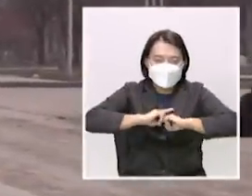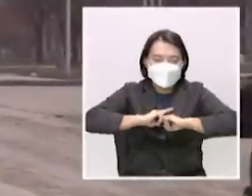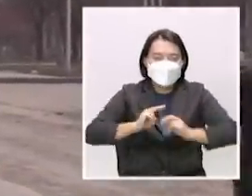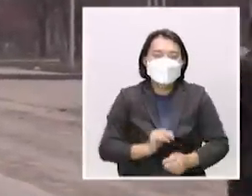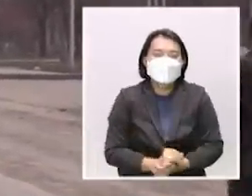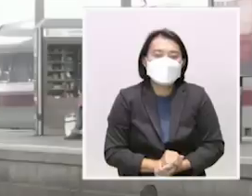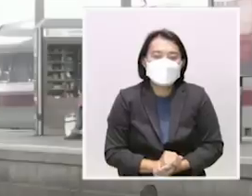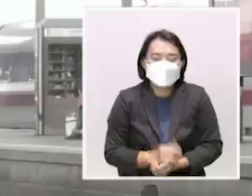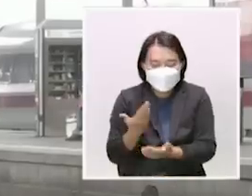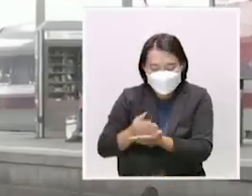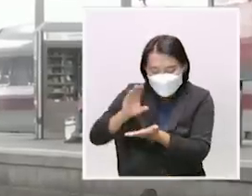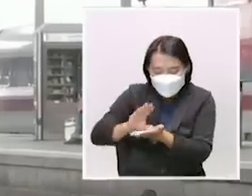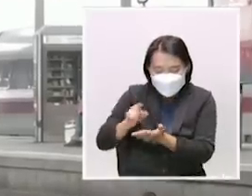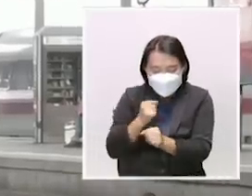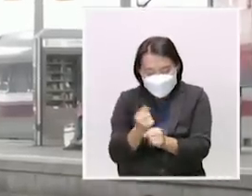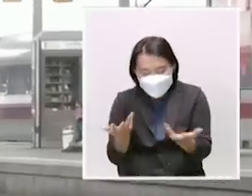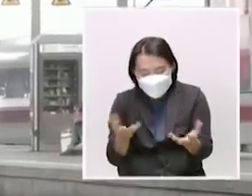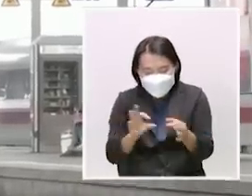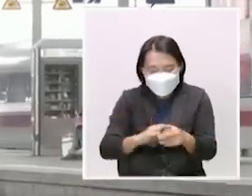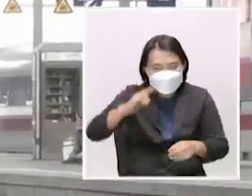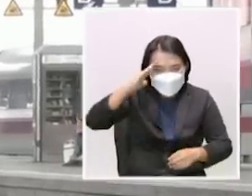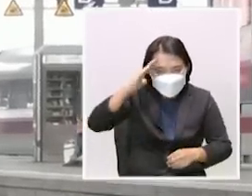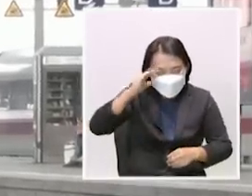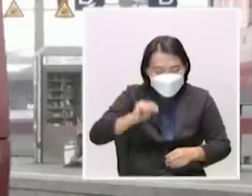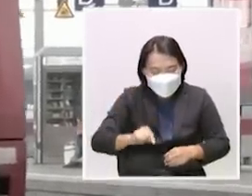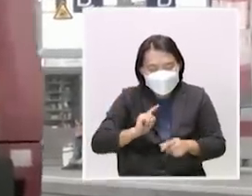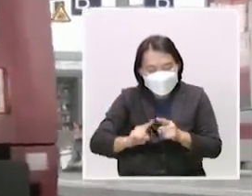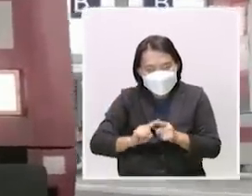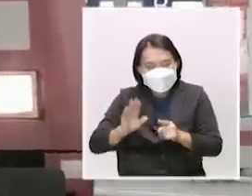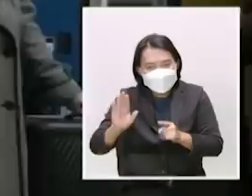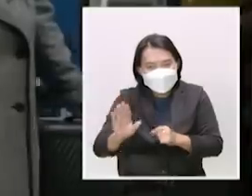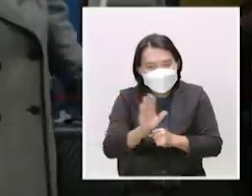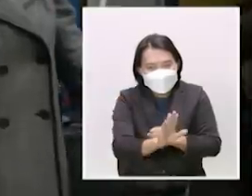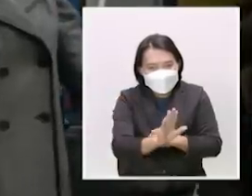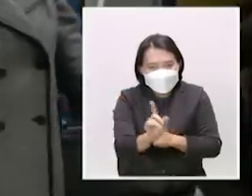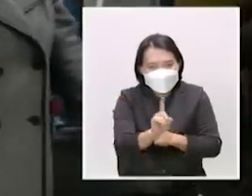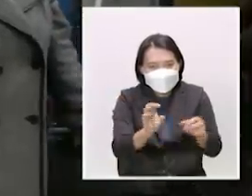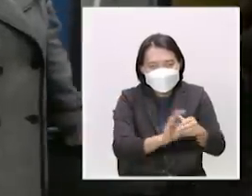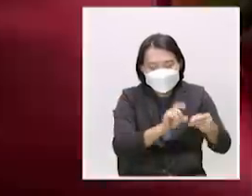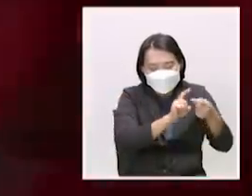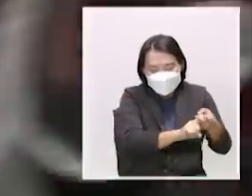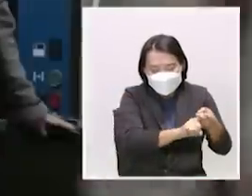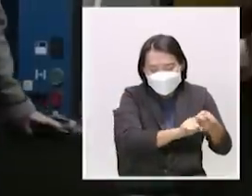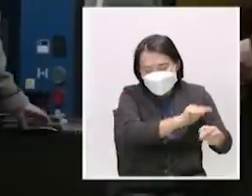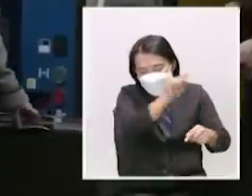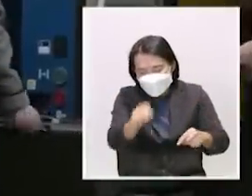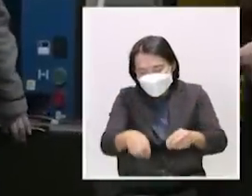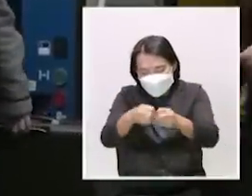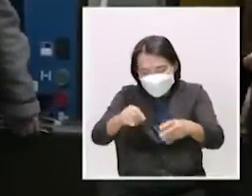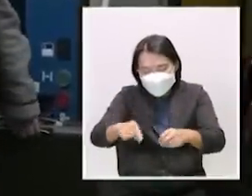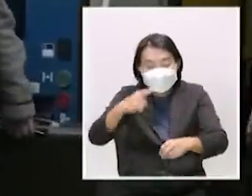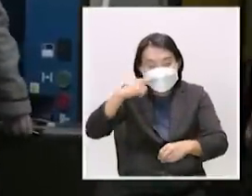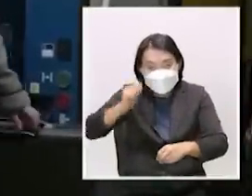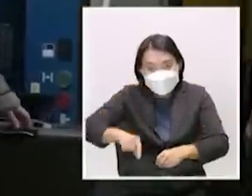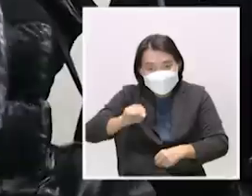ทำงบเสิมสร้างศัยนุภาพทางกอนาหารมากขึ้นเพรว่าเมอรงสนมรปราณ์อยู่เซรนเหมืก็ว่